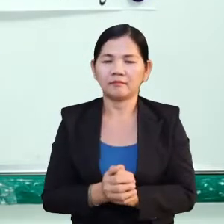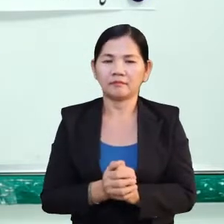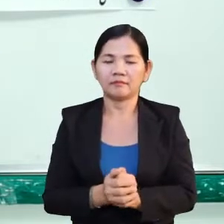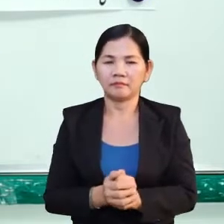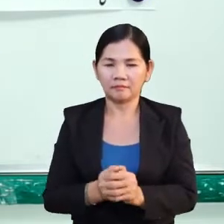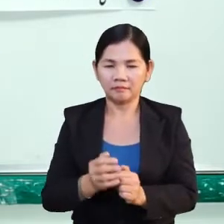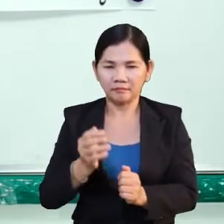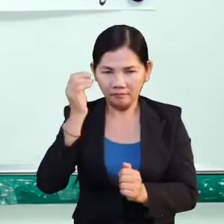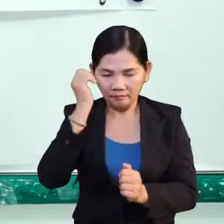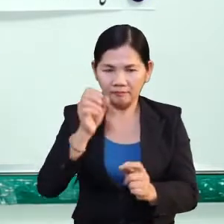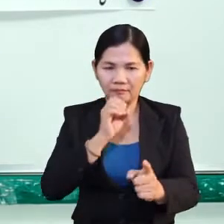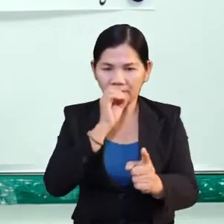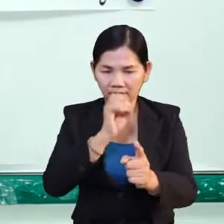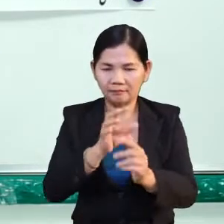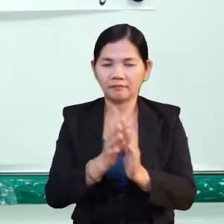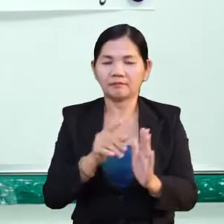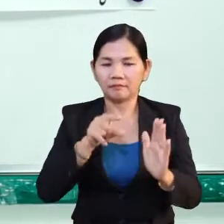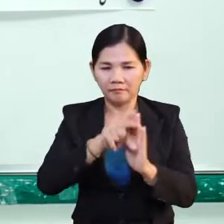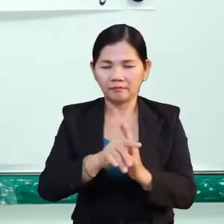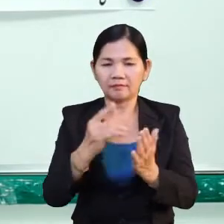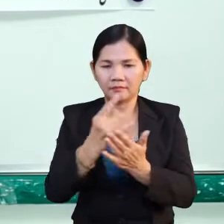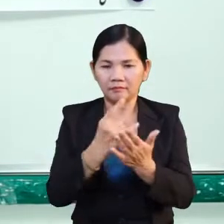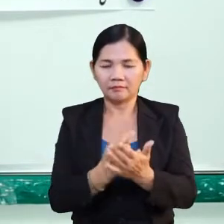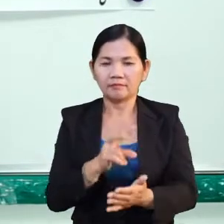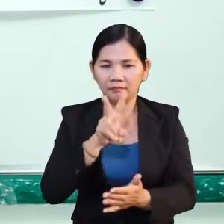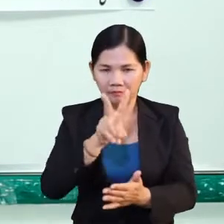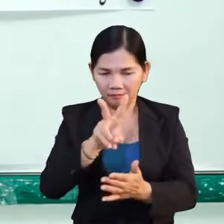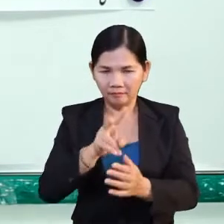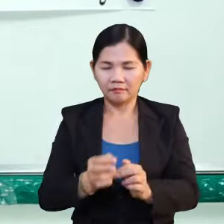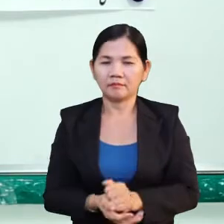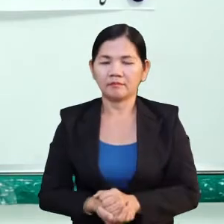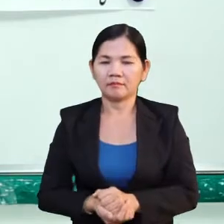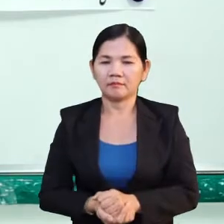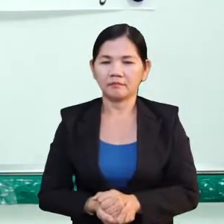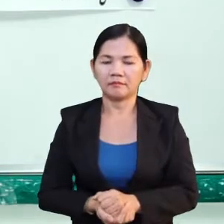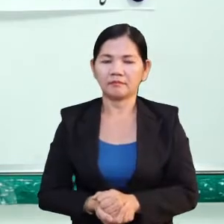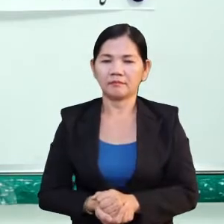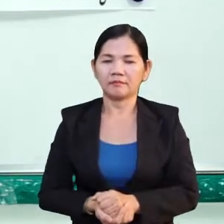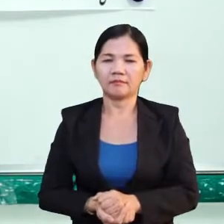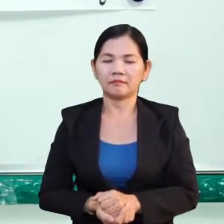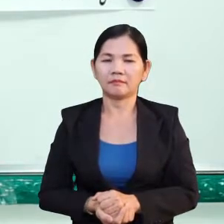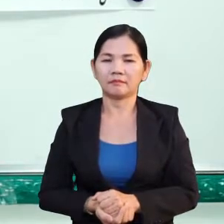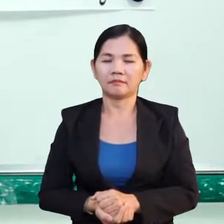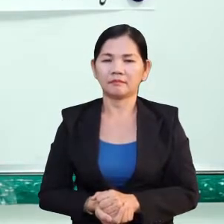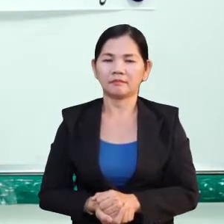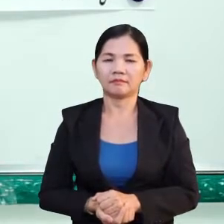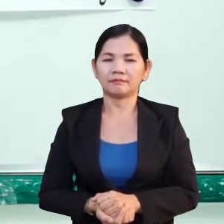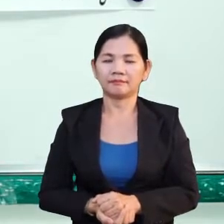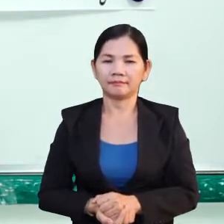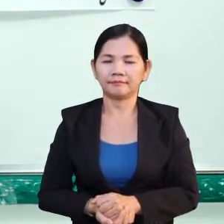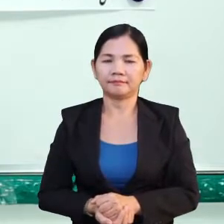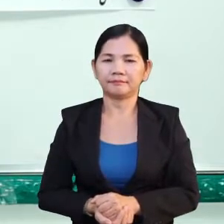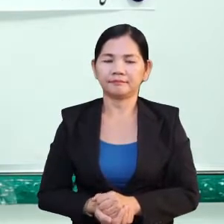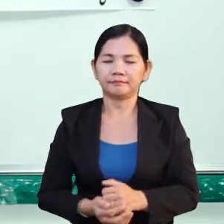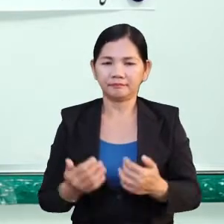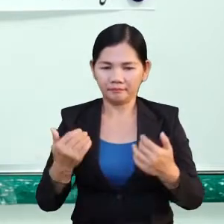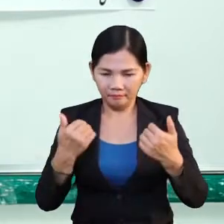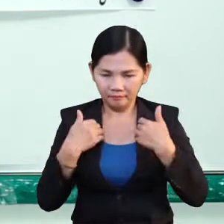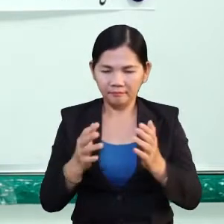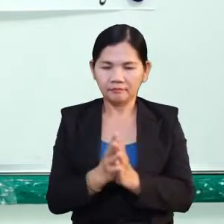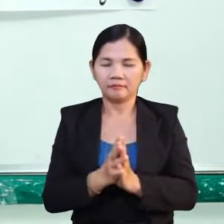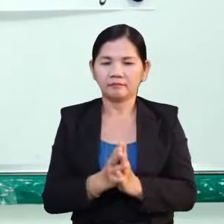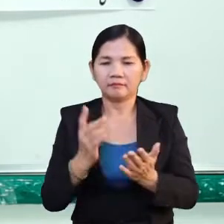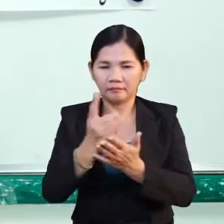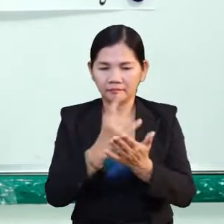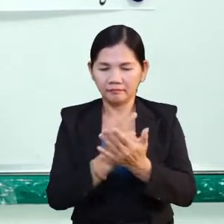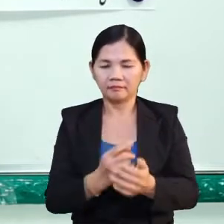1 2 3 1 2 3 អស់ចាទាំងអស់គ្នាឥឡូវអ្នកគ្រូមានសំណួរសួរកូនបន្តអញ្ចឹងកាលពីថ្ងៃមុនយើងរៀនដល់មេរៀនទី2ប្រមាណដែរកូនចាគឺយើងរៀនចំពុកទី3មេរៀនទី2តើកូនណាអាចប្រាប់ពីចំណងជើងមេរៀនទី2របស់យើងបាន ចាអញ្ចឹងចំណងជើង